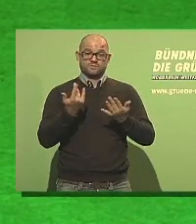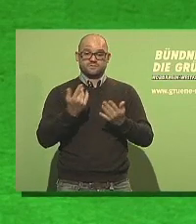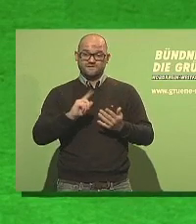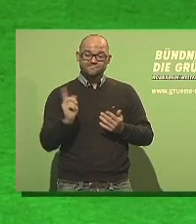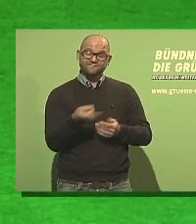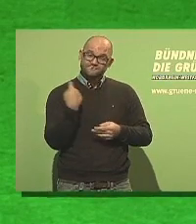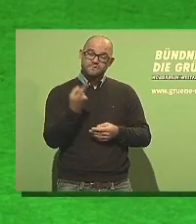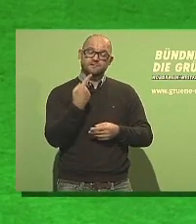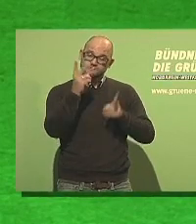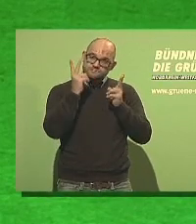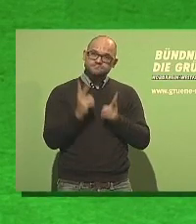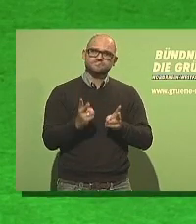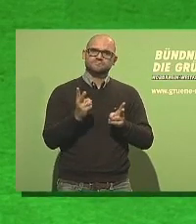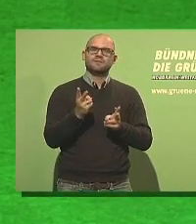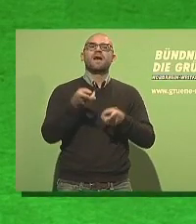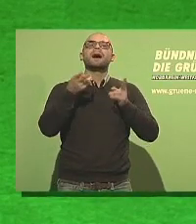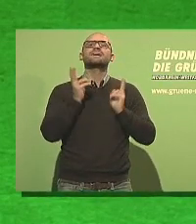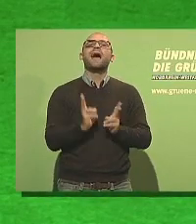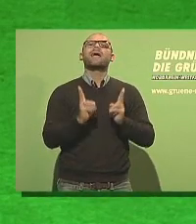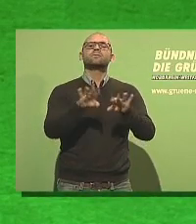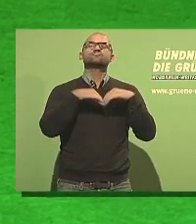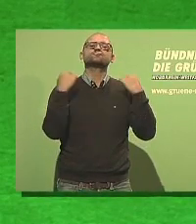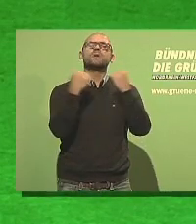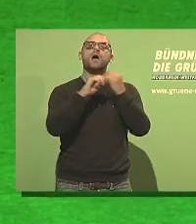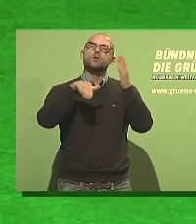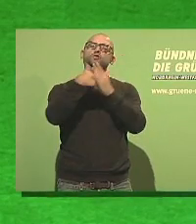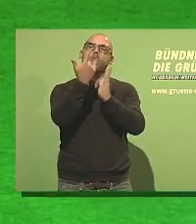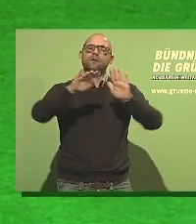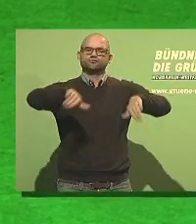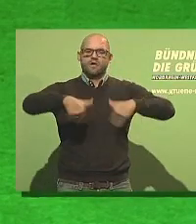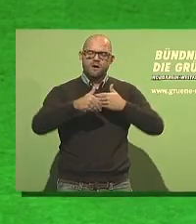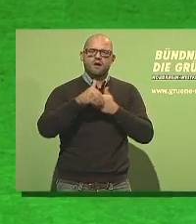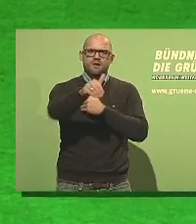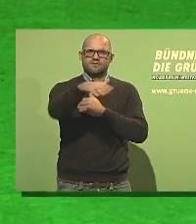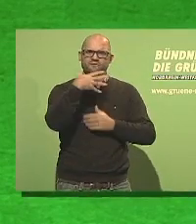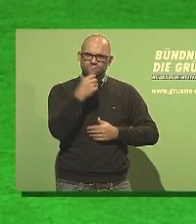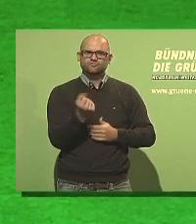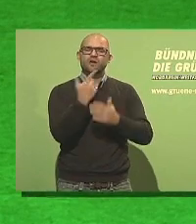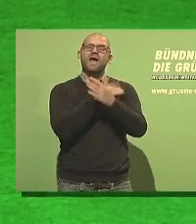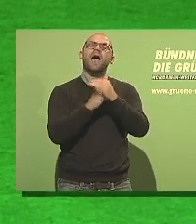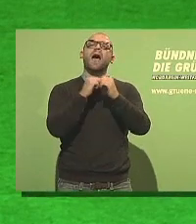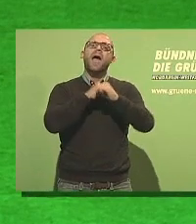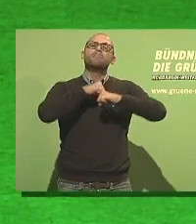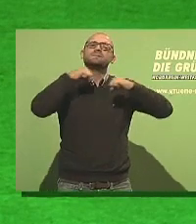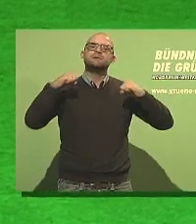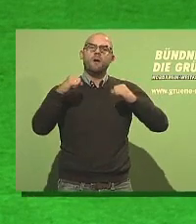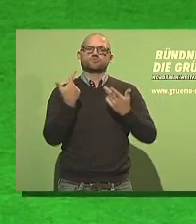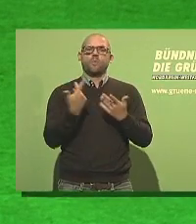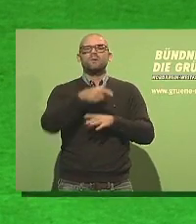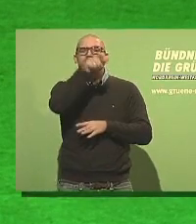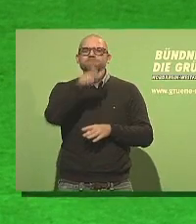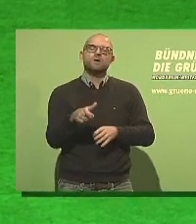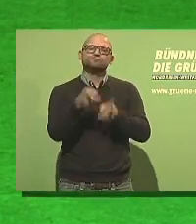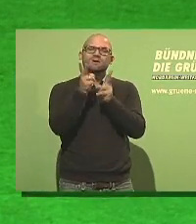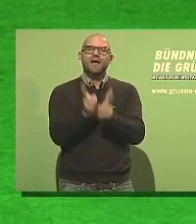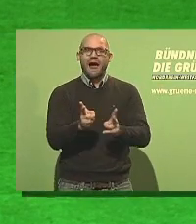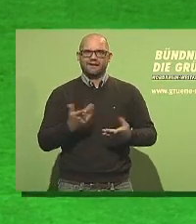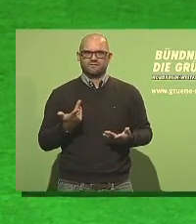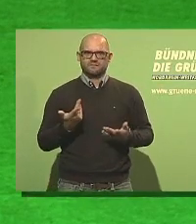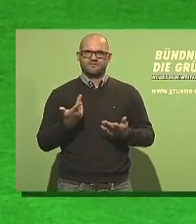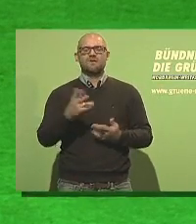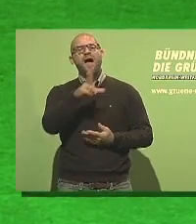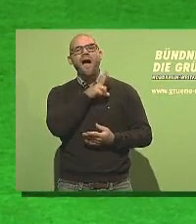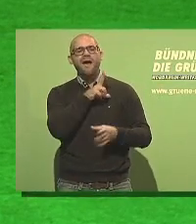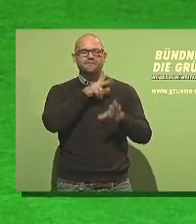Wir Grüne stehen für einen rechtsstaatlichen Neuanfang, für eine Politik, die emanzipatorisch und die menschlich ist, für eine eigenständige Innenpolitik, die